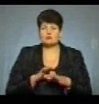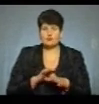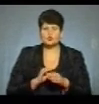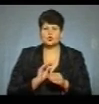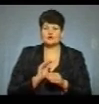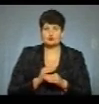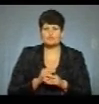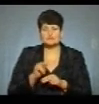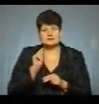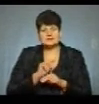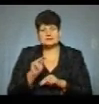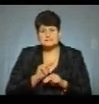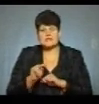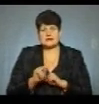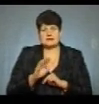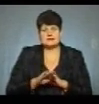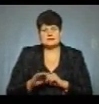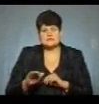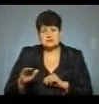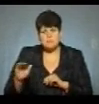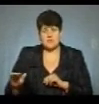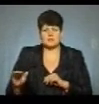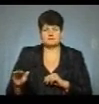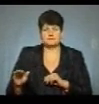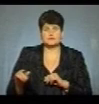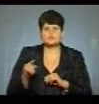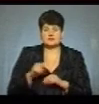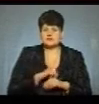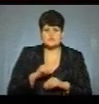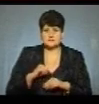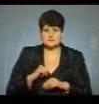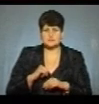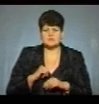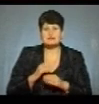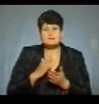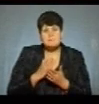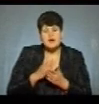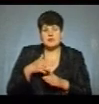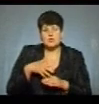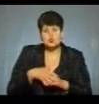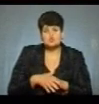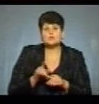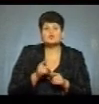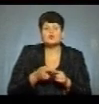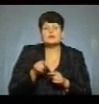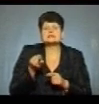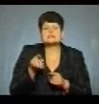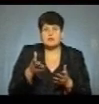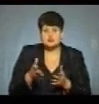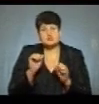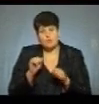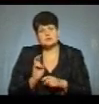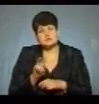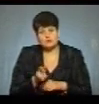додаткові заняття з дітьми, щоб вони самі які мали би розуміти, що це таке, чи можна